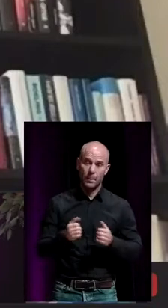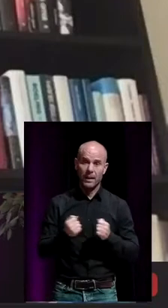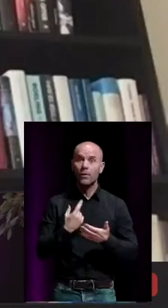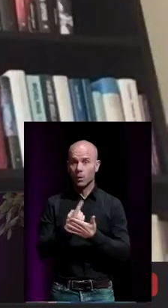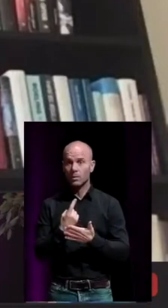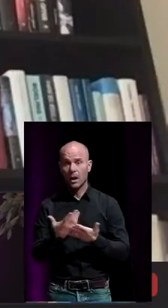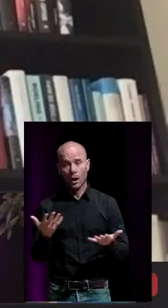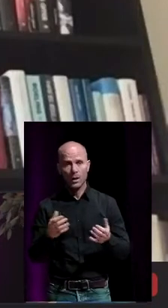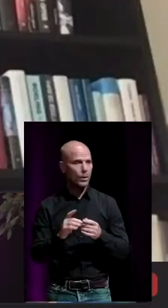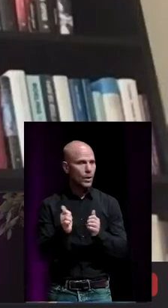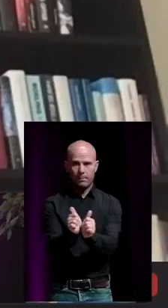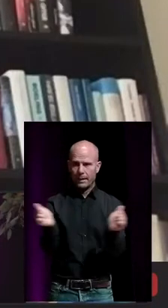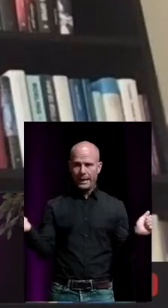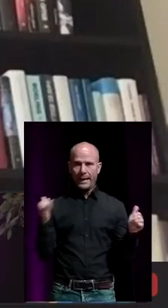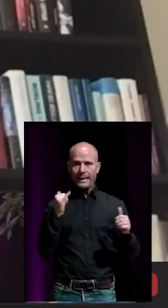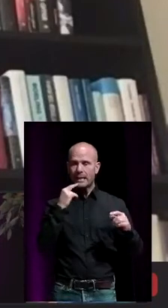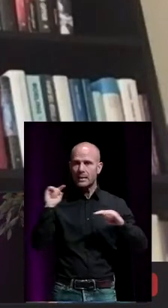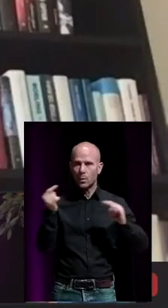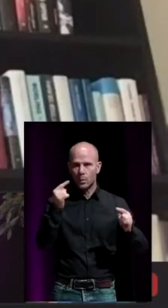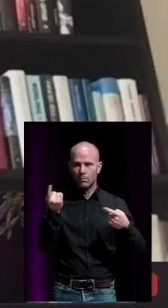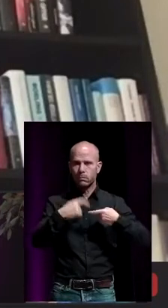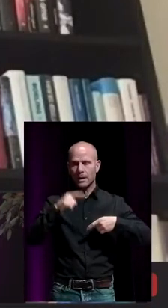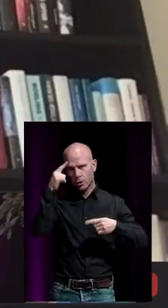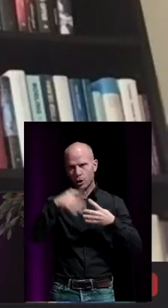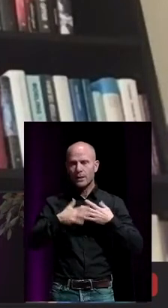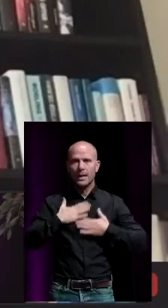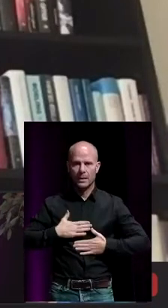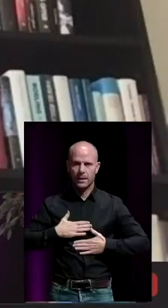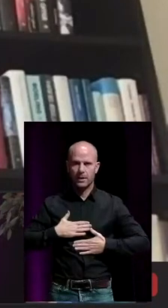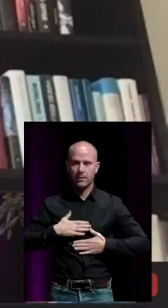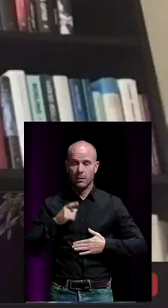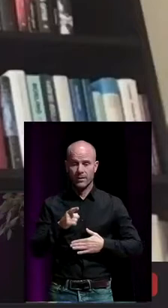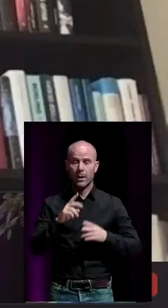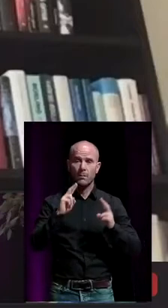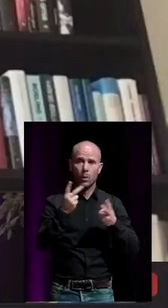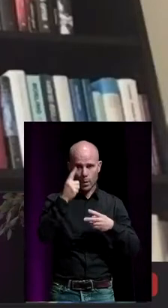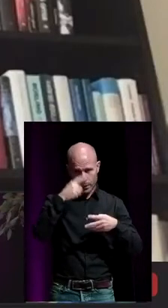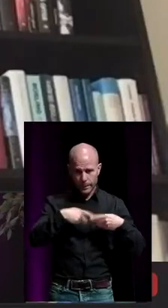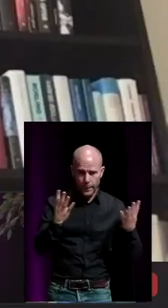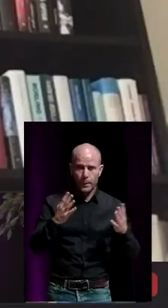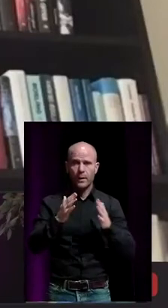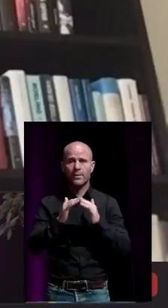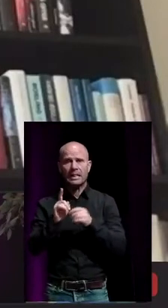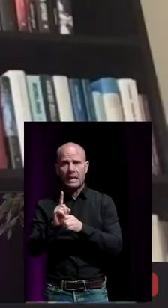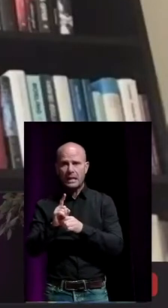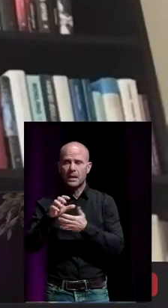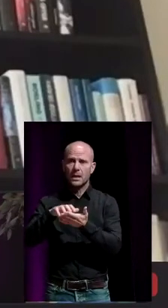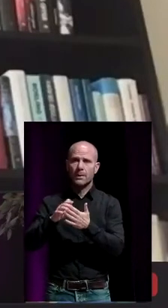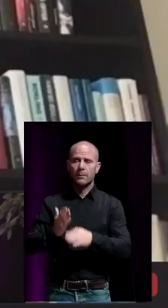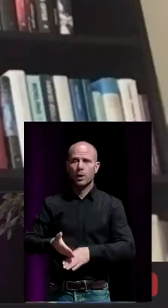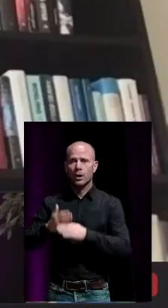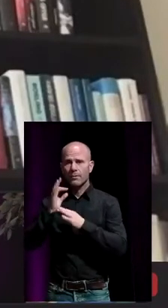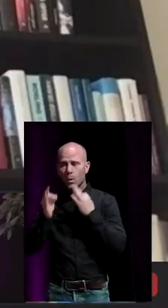fick vi en bredd när vi diskuterade psykisk hälsa. Det var ju både kultur och fritid, samhällsbyggnadsfrågor,